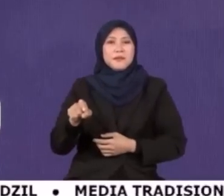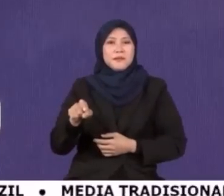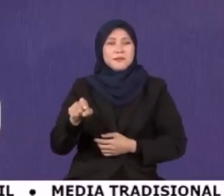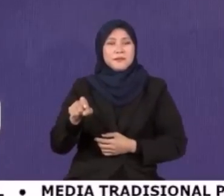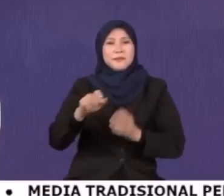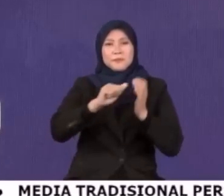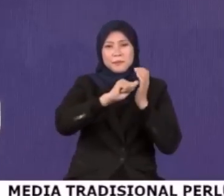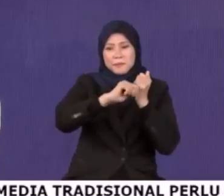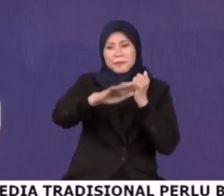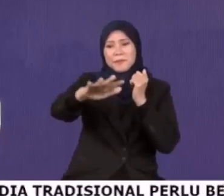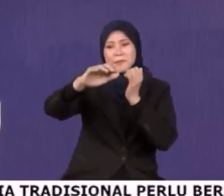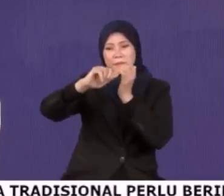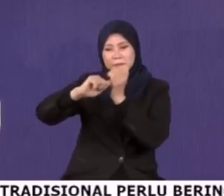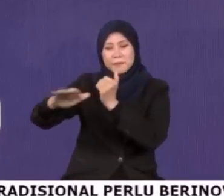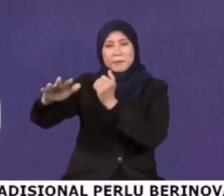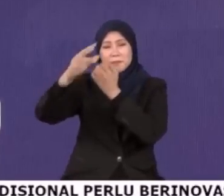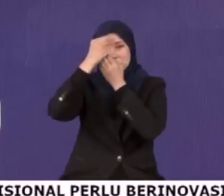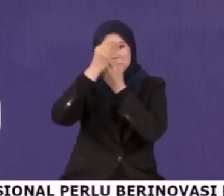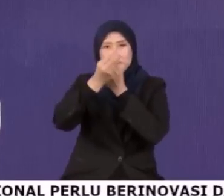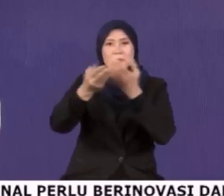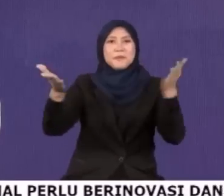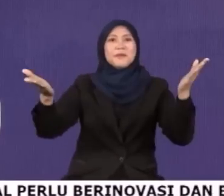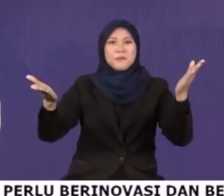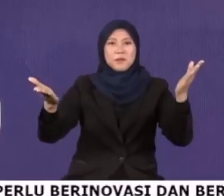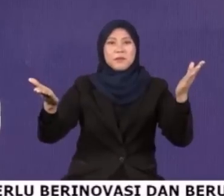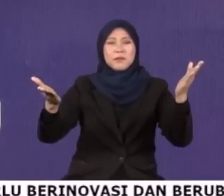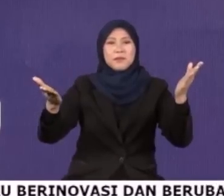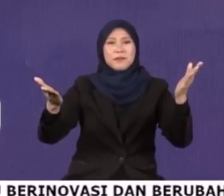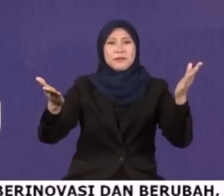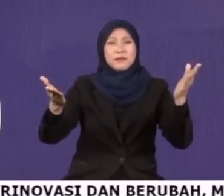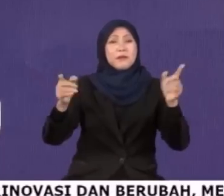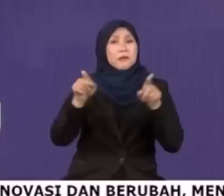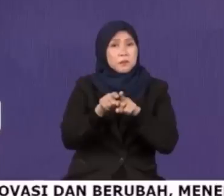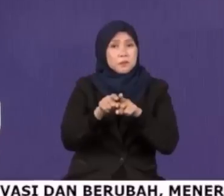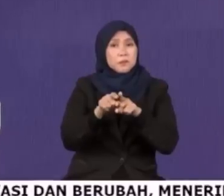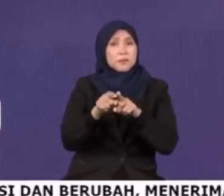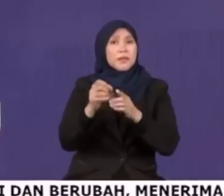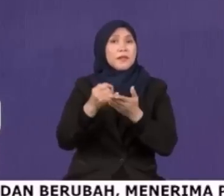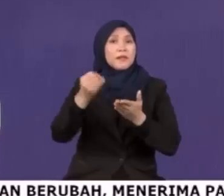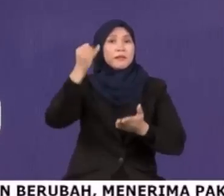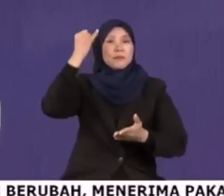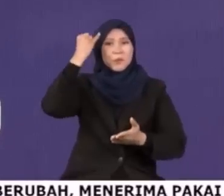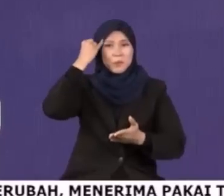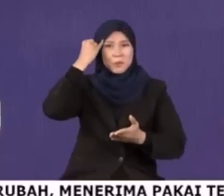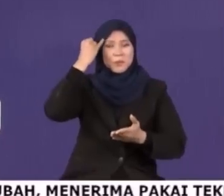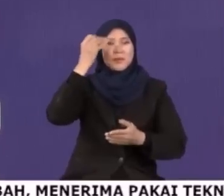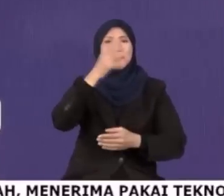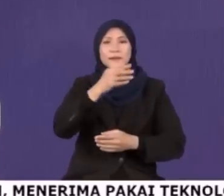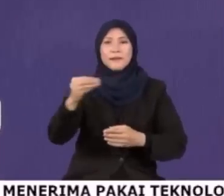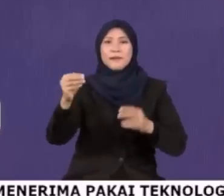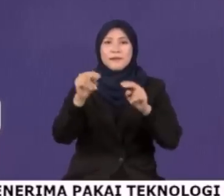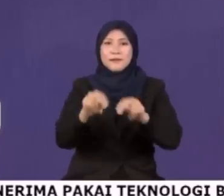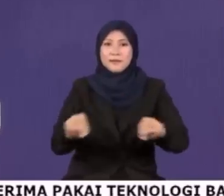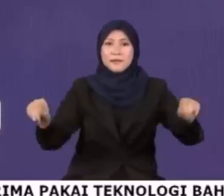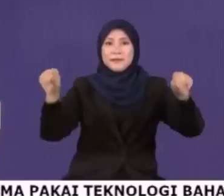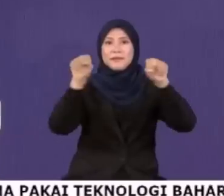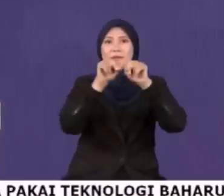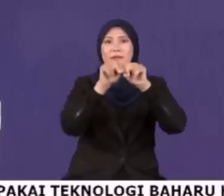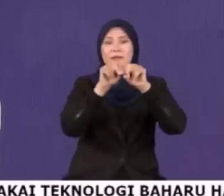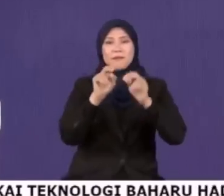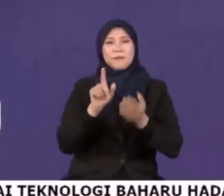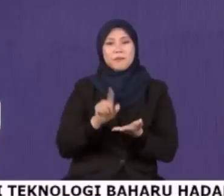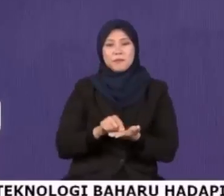menyebarkan itu berdasarkan juga ilmu dan nilai wartawan harus